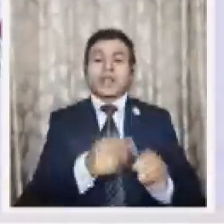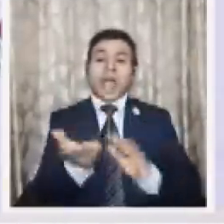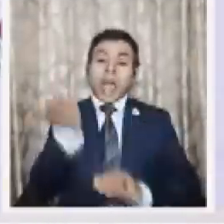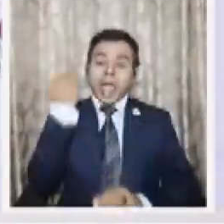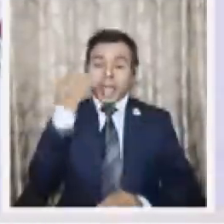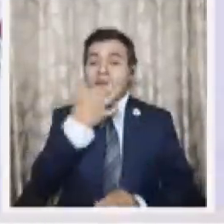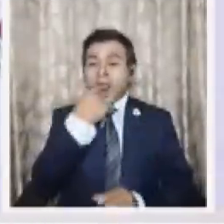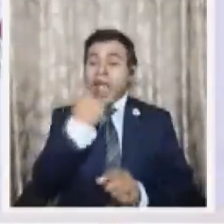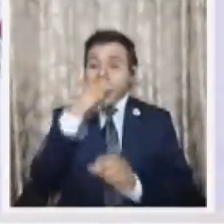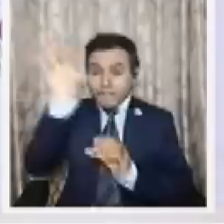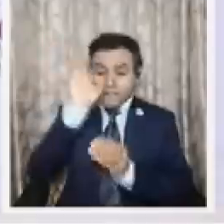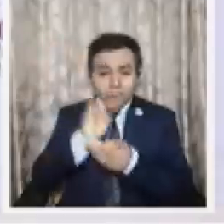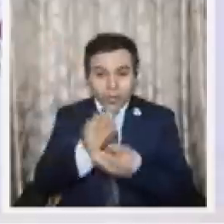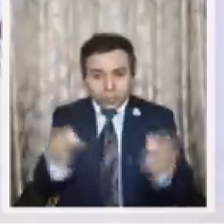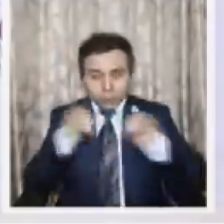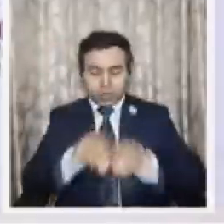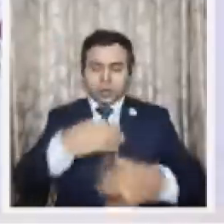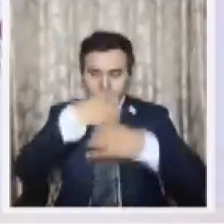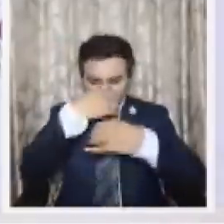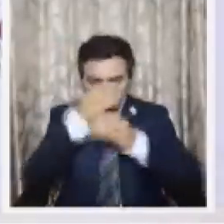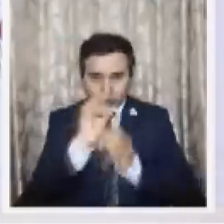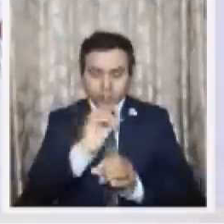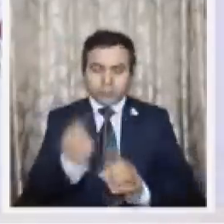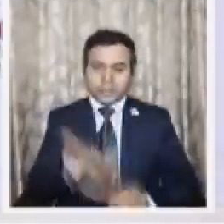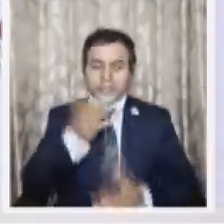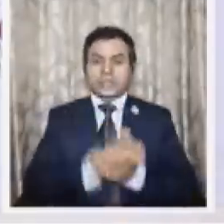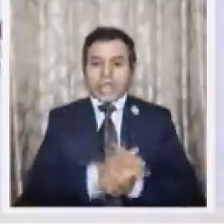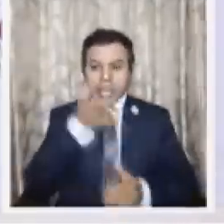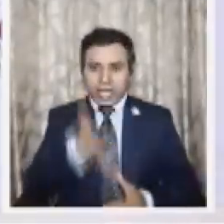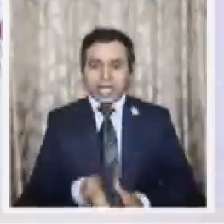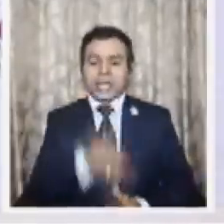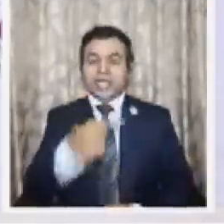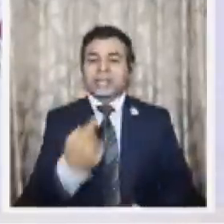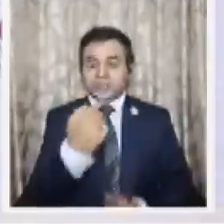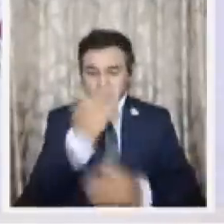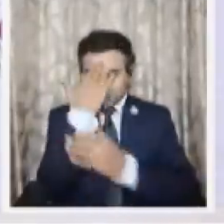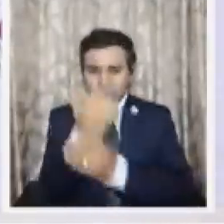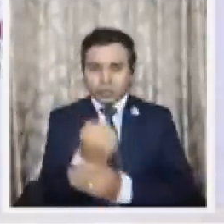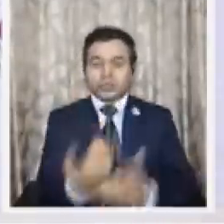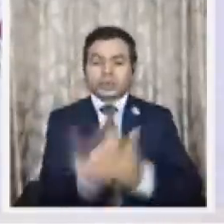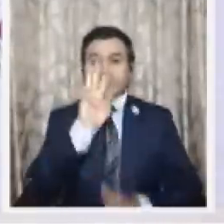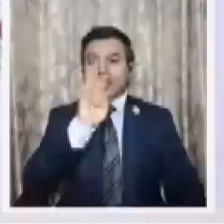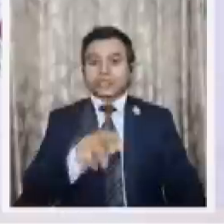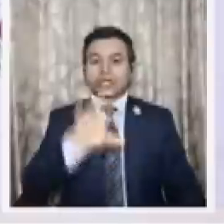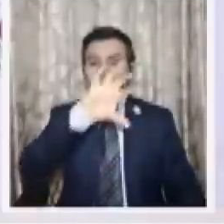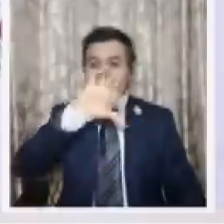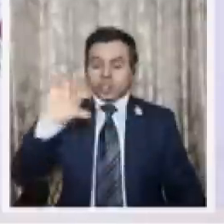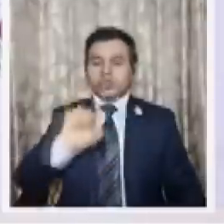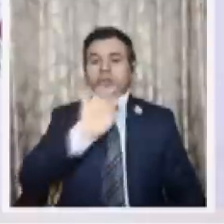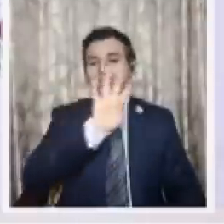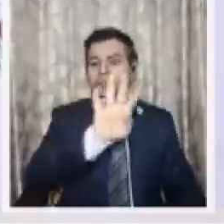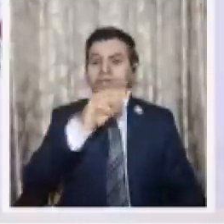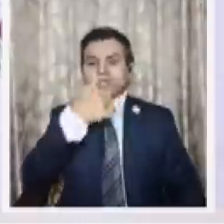যা নমুনা পরীক্ষা হয়েছে তাতে শনাক্ত হয়েছে 3,946 জন এবং শনাক্তের হার